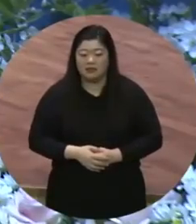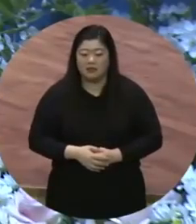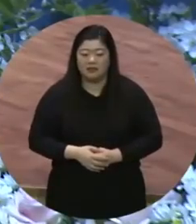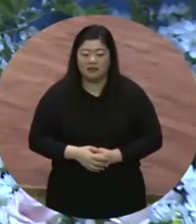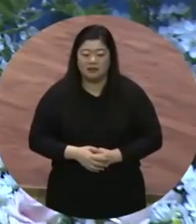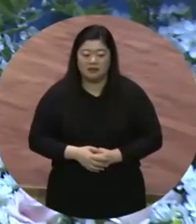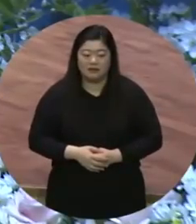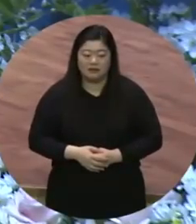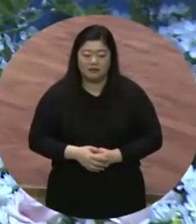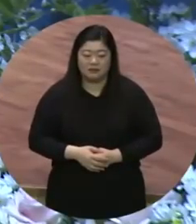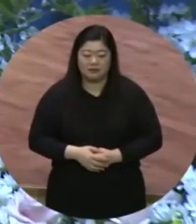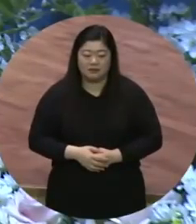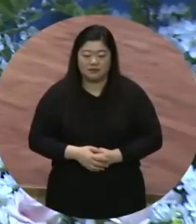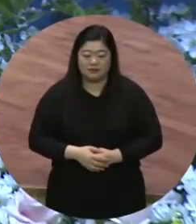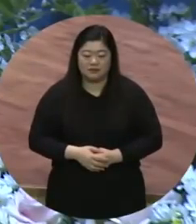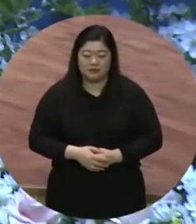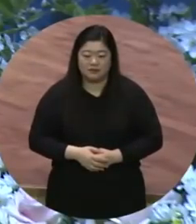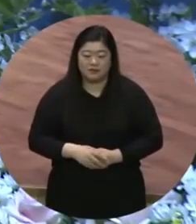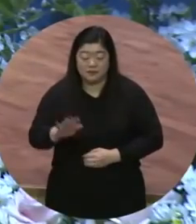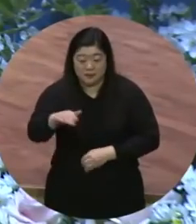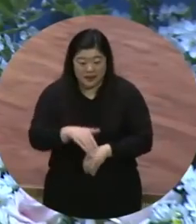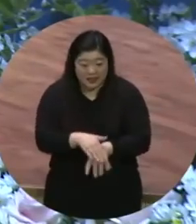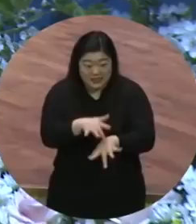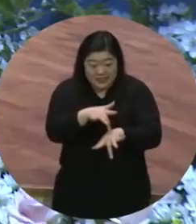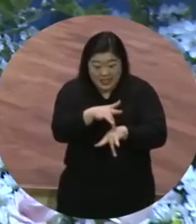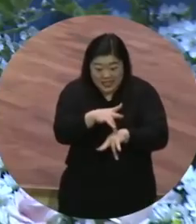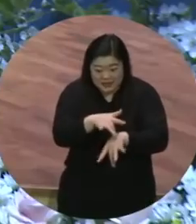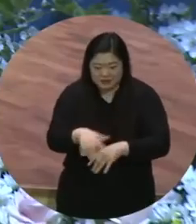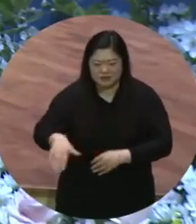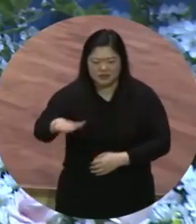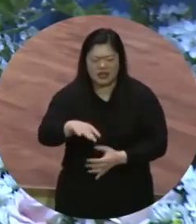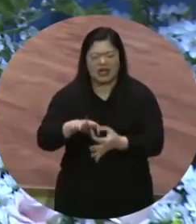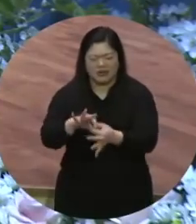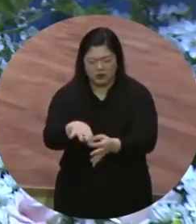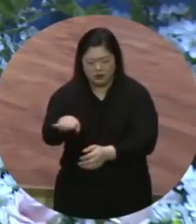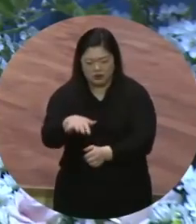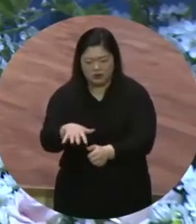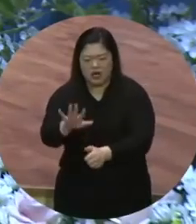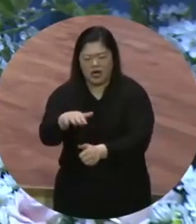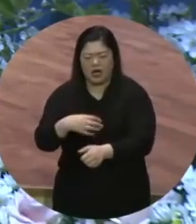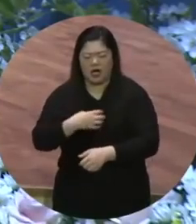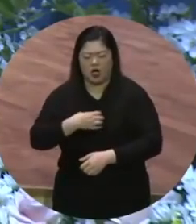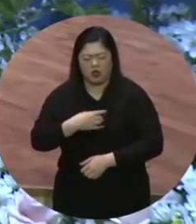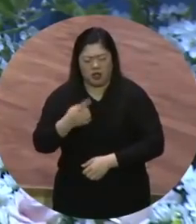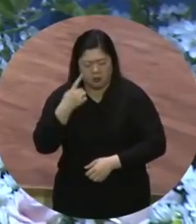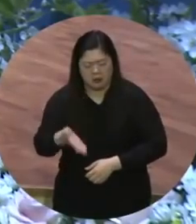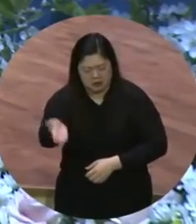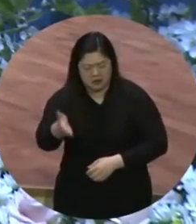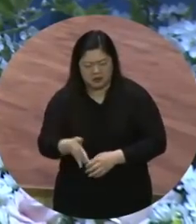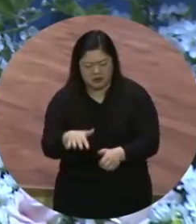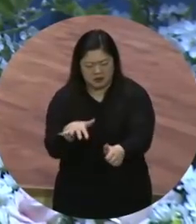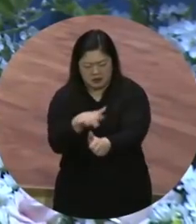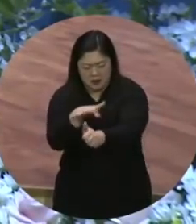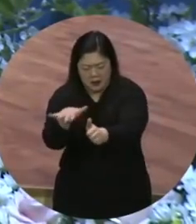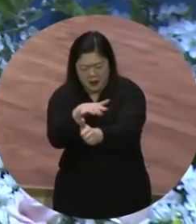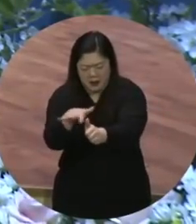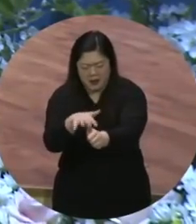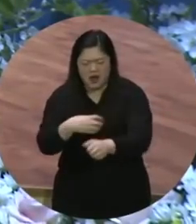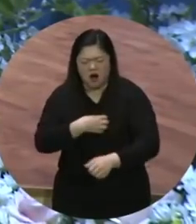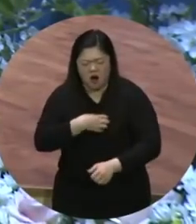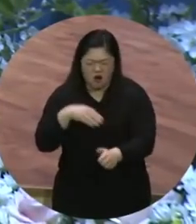사단은 어떻게 쓰든지 하나님과 동행하는 삶을 살지